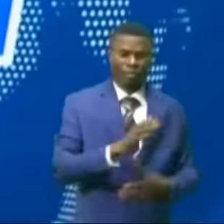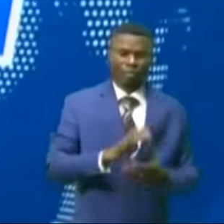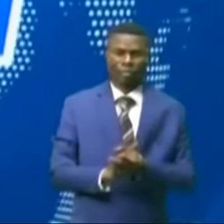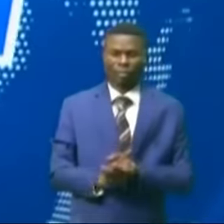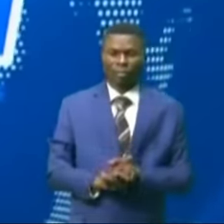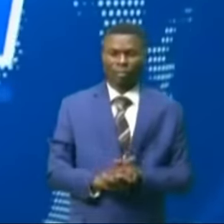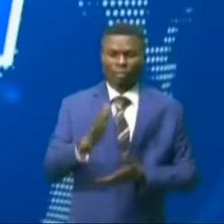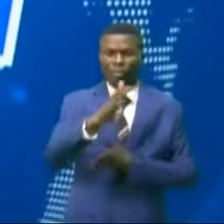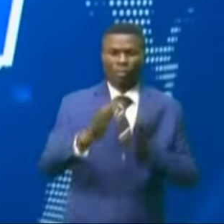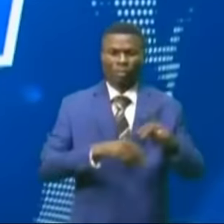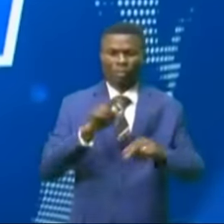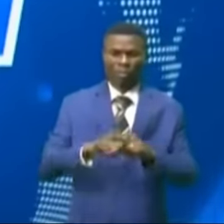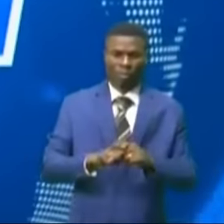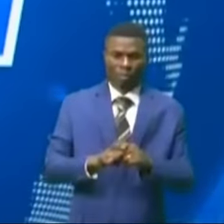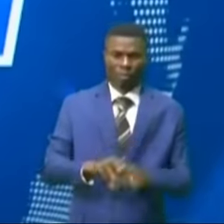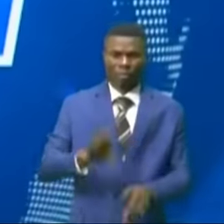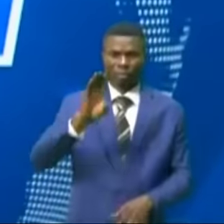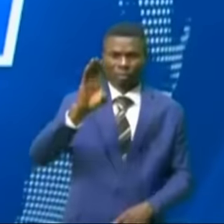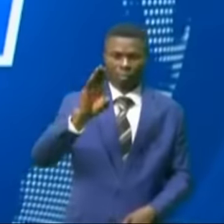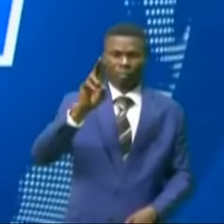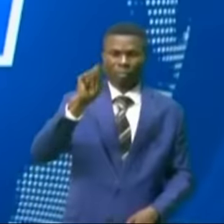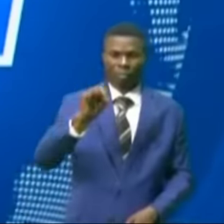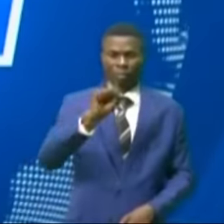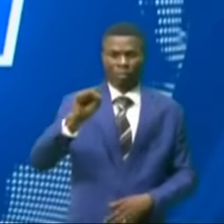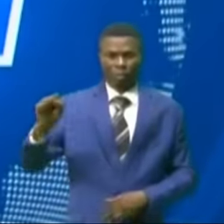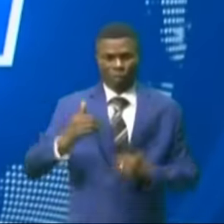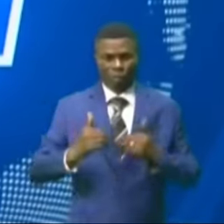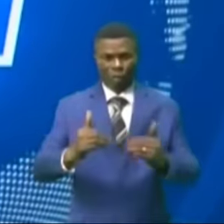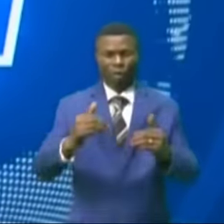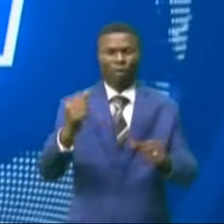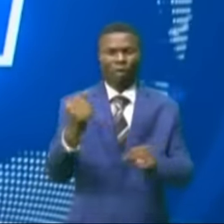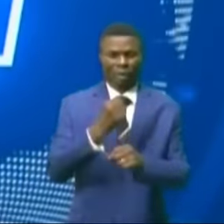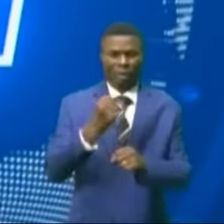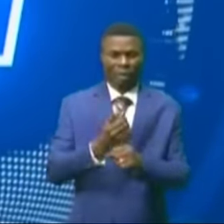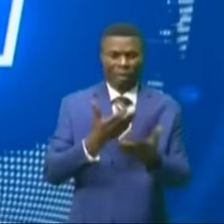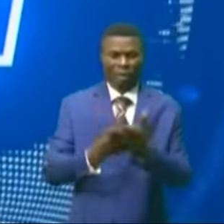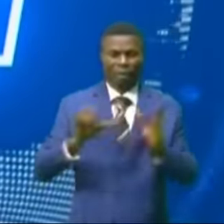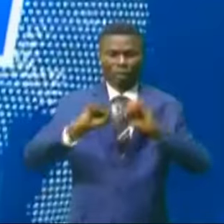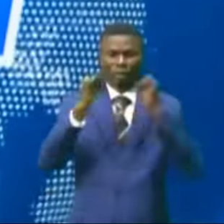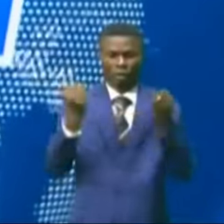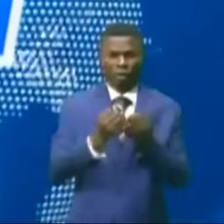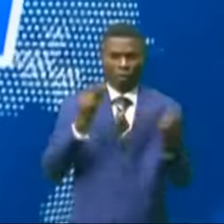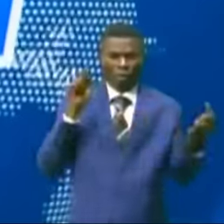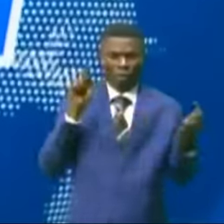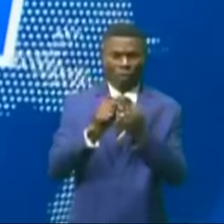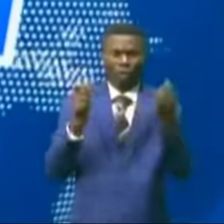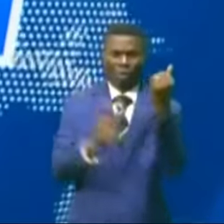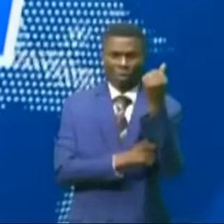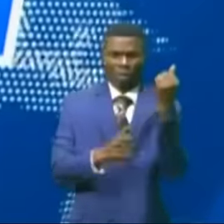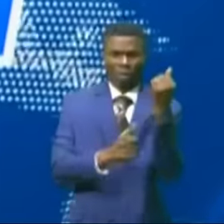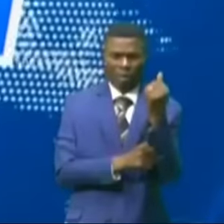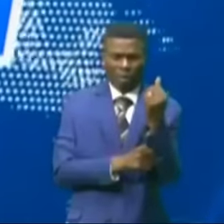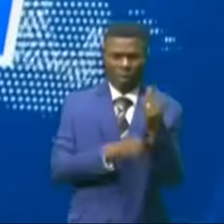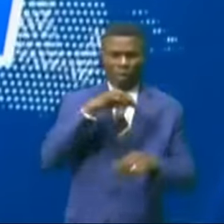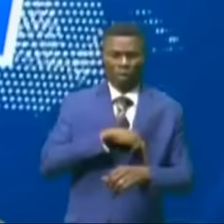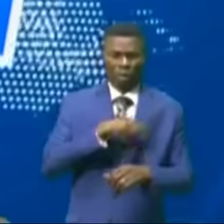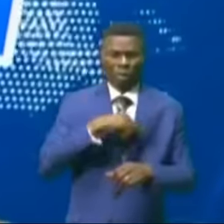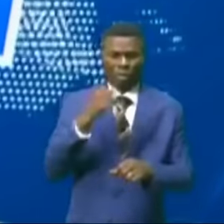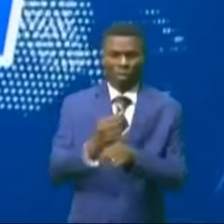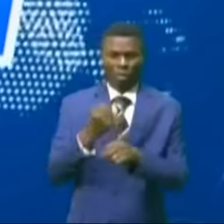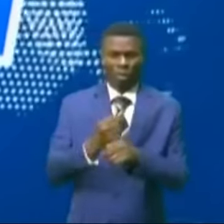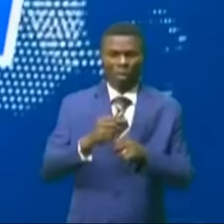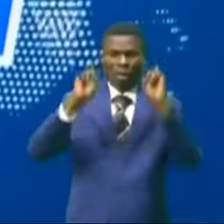La Caisse nationale de sécurité sociale CNSS poursuit sans relâche ses actions sociales auprès de ses bénéficiaires en mission de travail